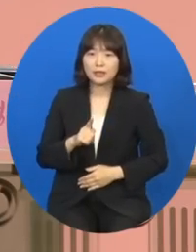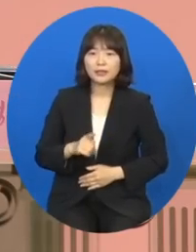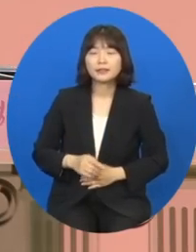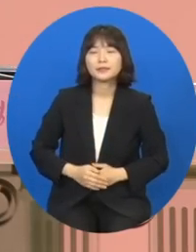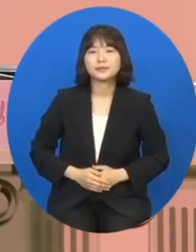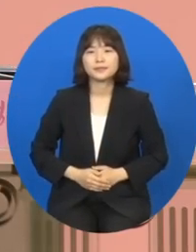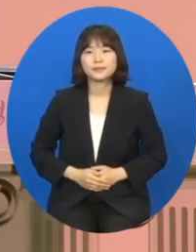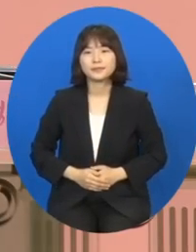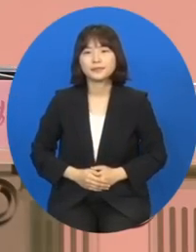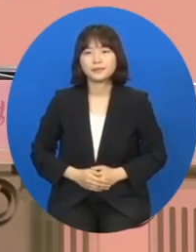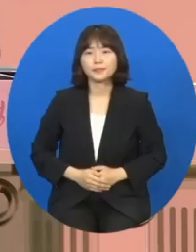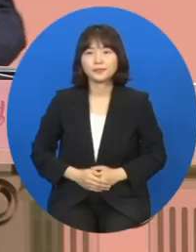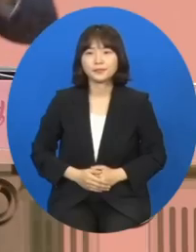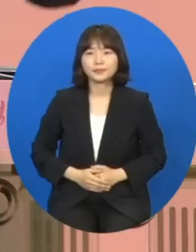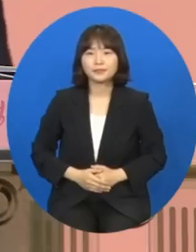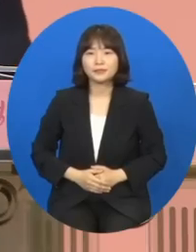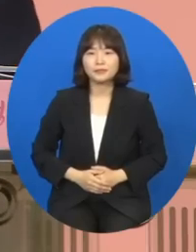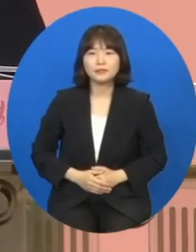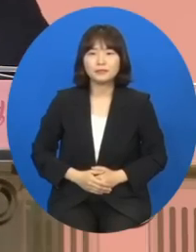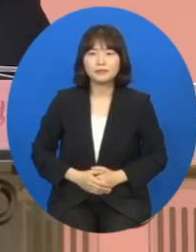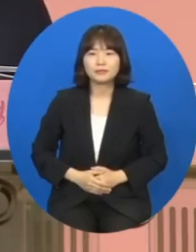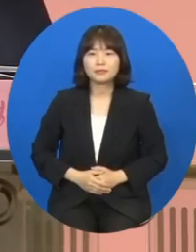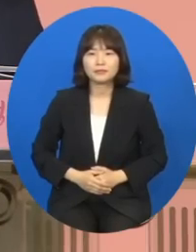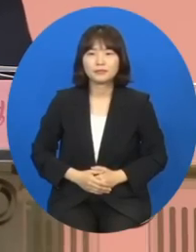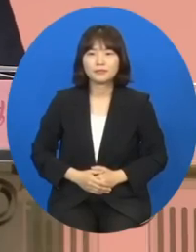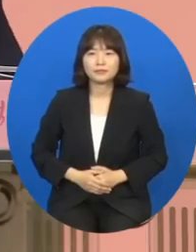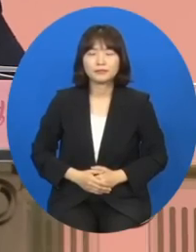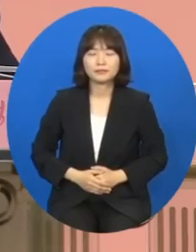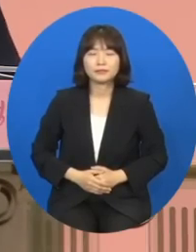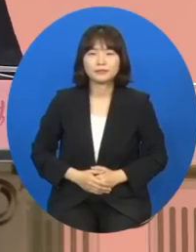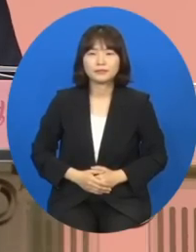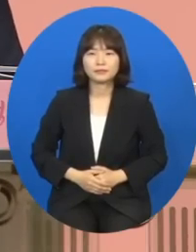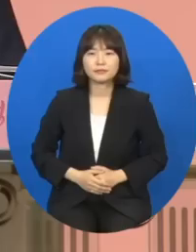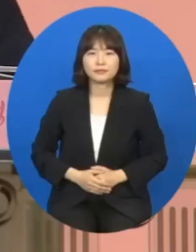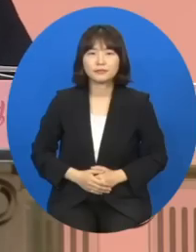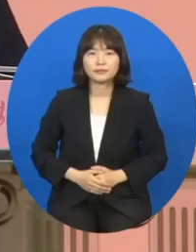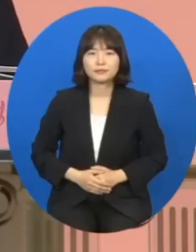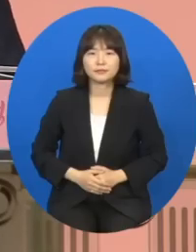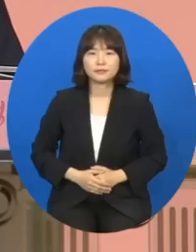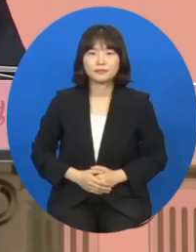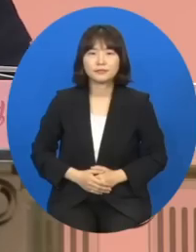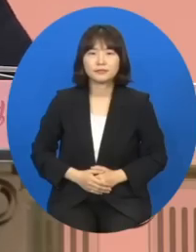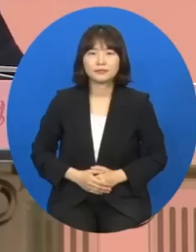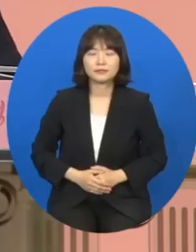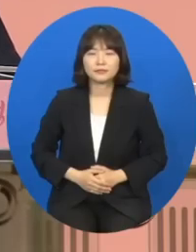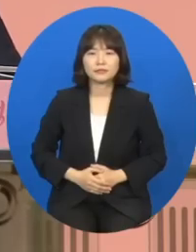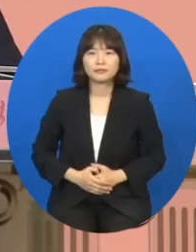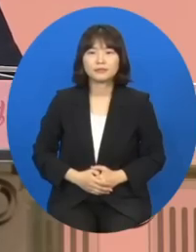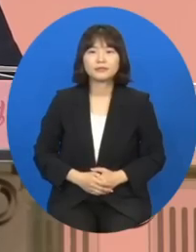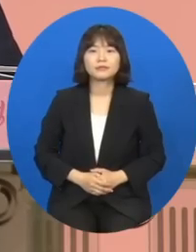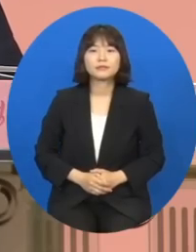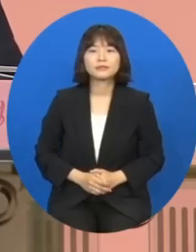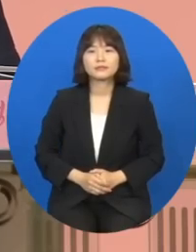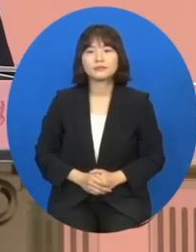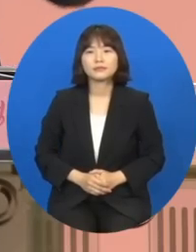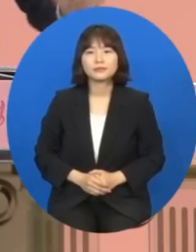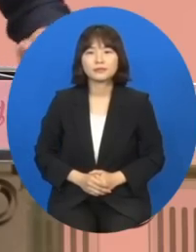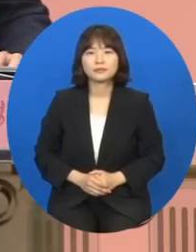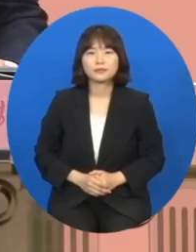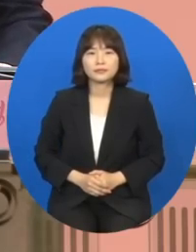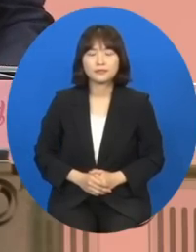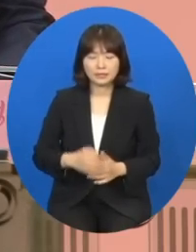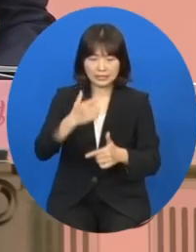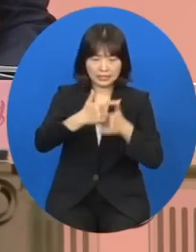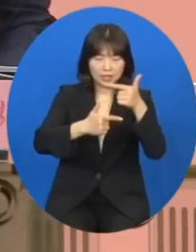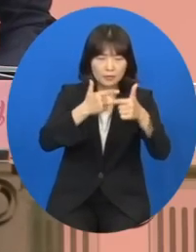sus 미얀마의 free we offer a 볼 때 예수 b 볼걸 니